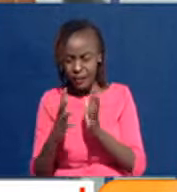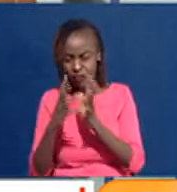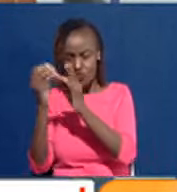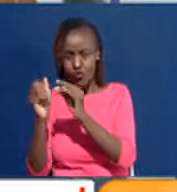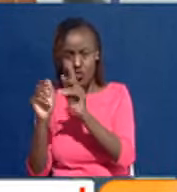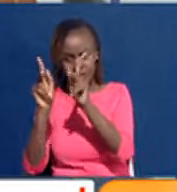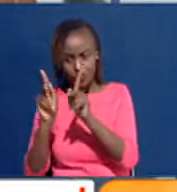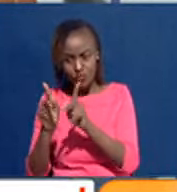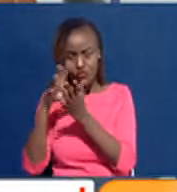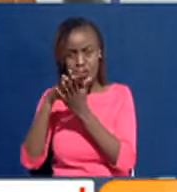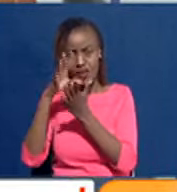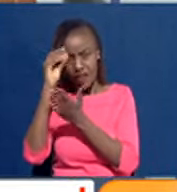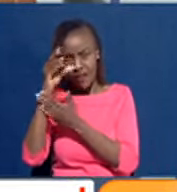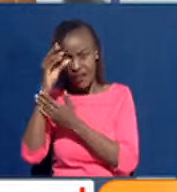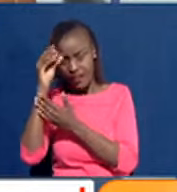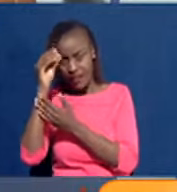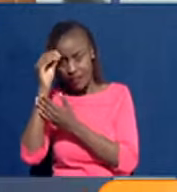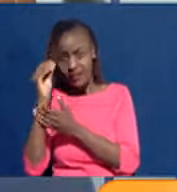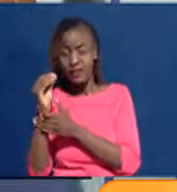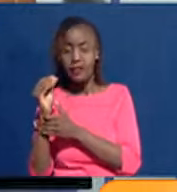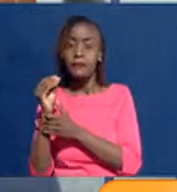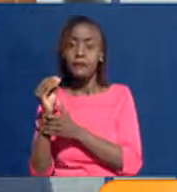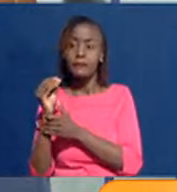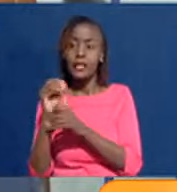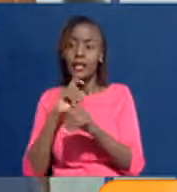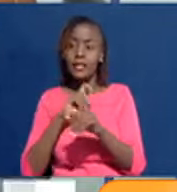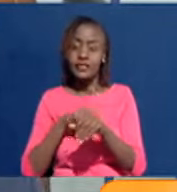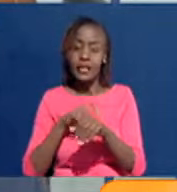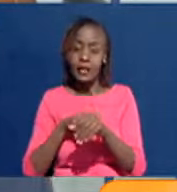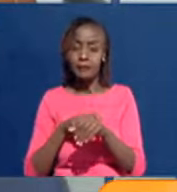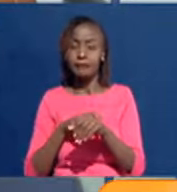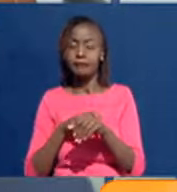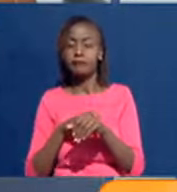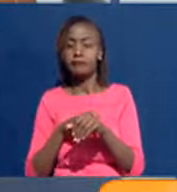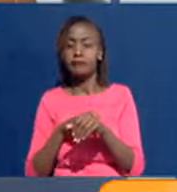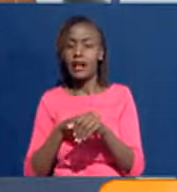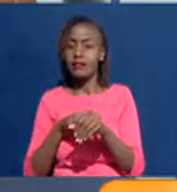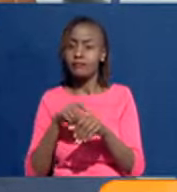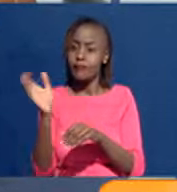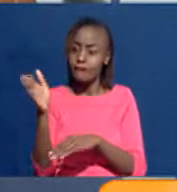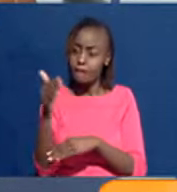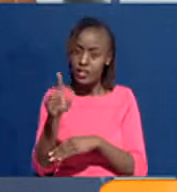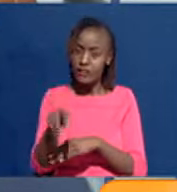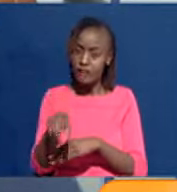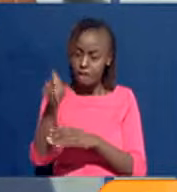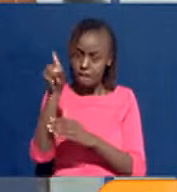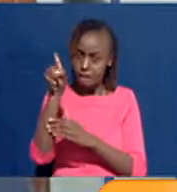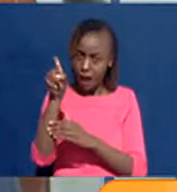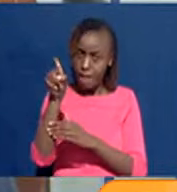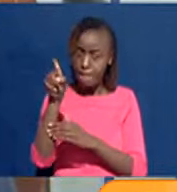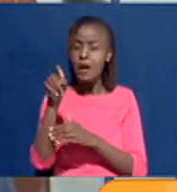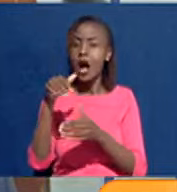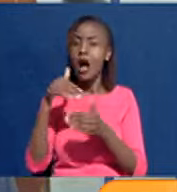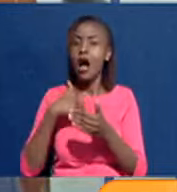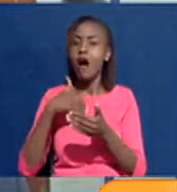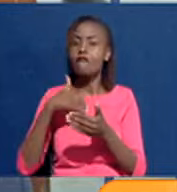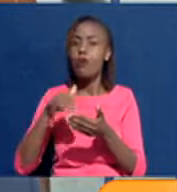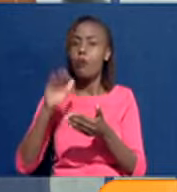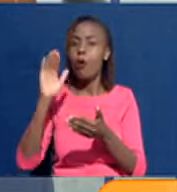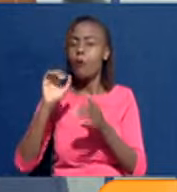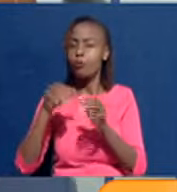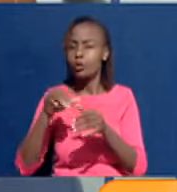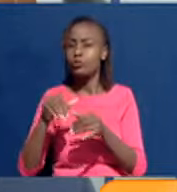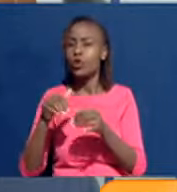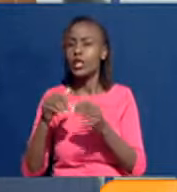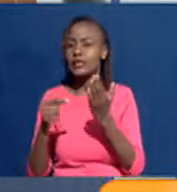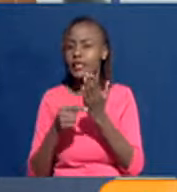ni kwamba kukiwa na cage farming, ile quantity ya samaki inaongezeka zaidi ya mara tatu,